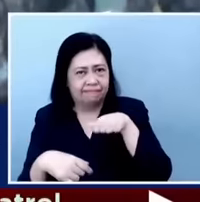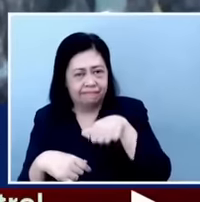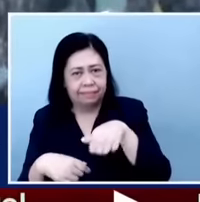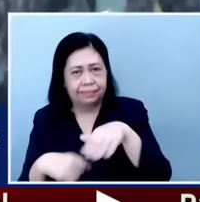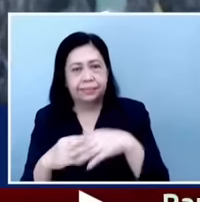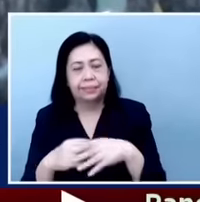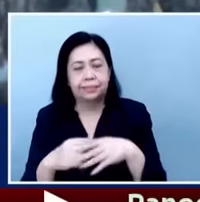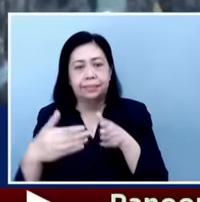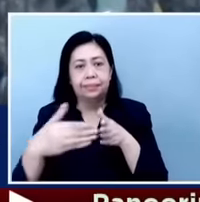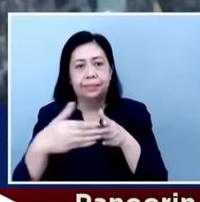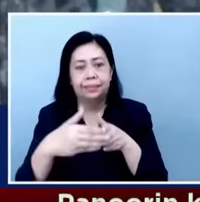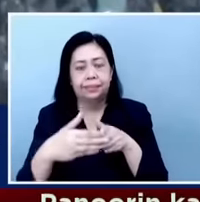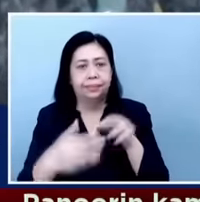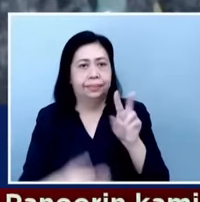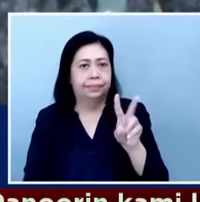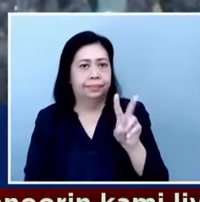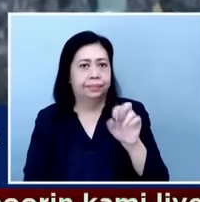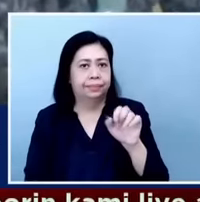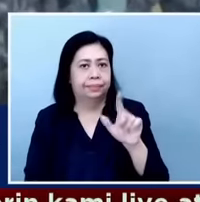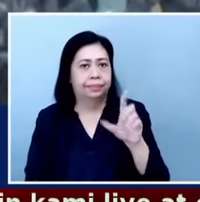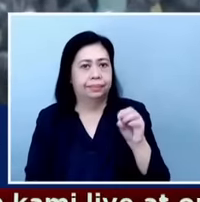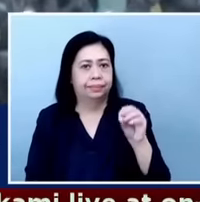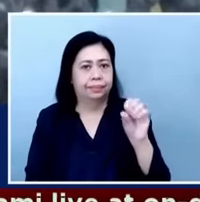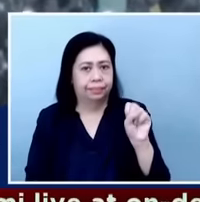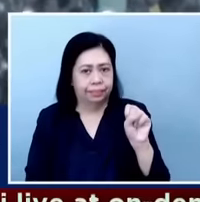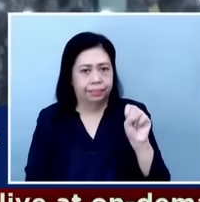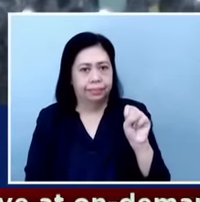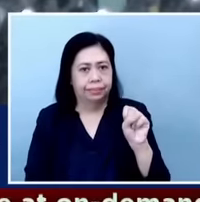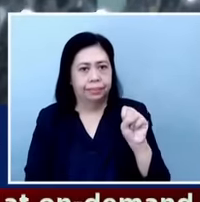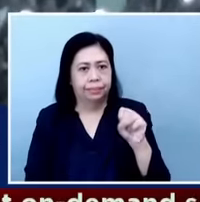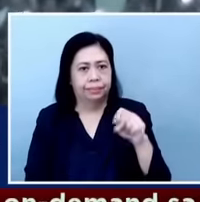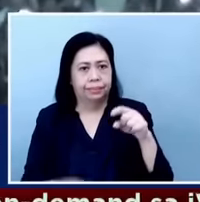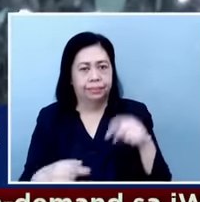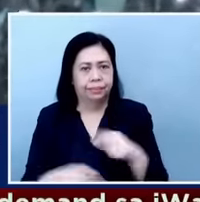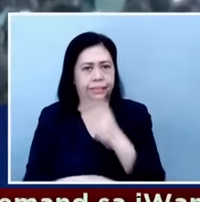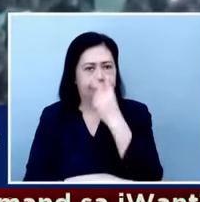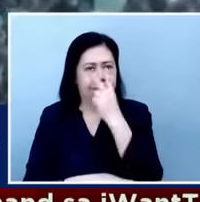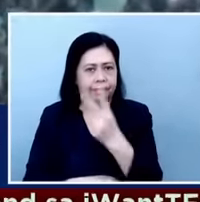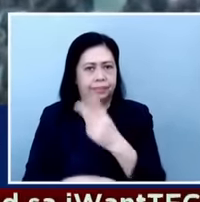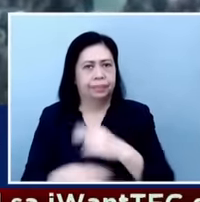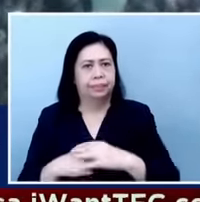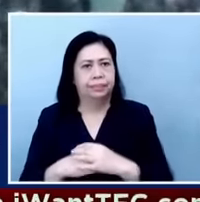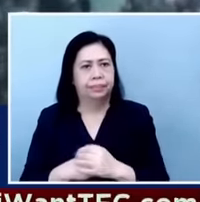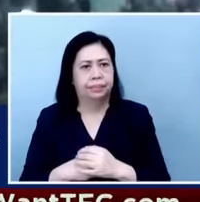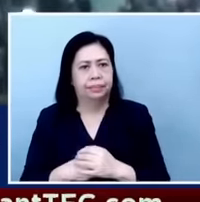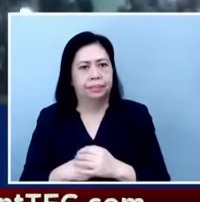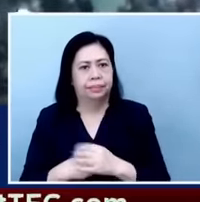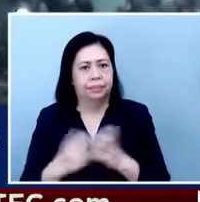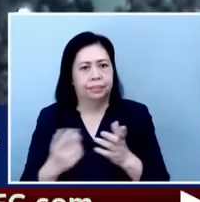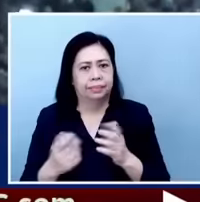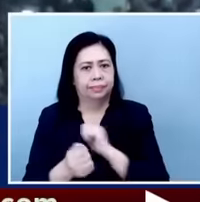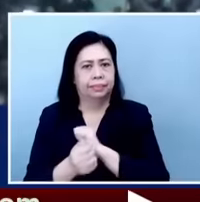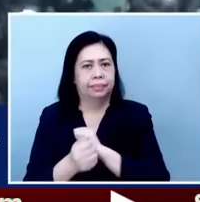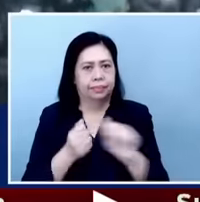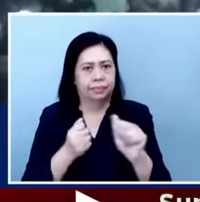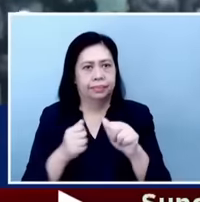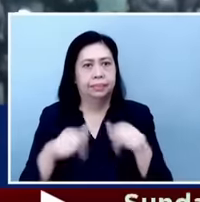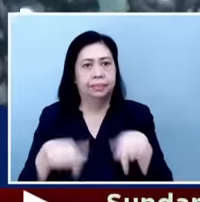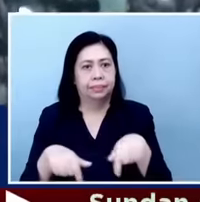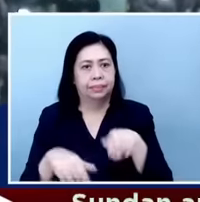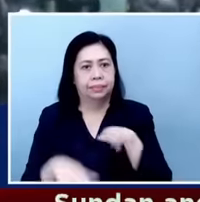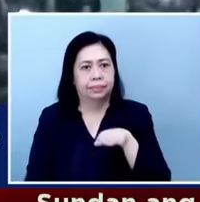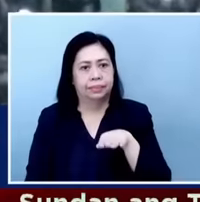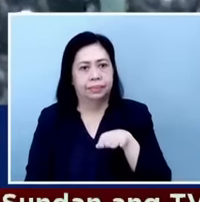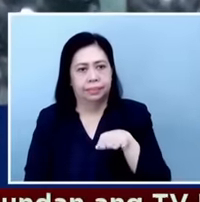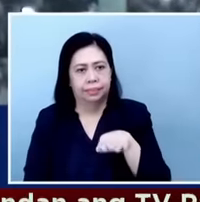ng Villalobos at sa ating kinaroroonan. Nakitang-kita na ho natin dito na dumadaan ang andas